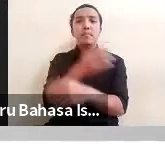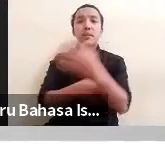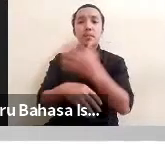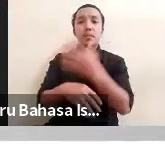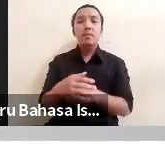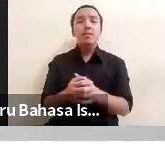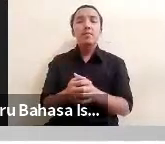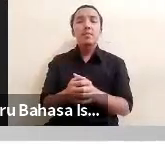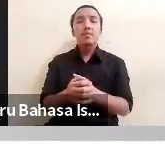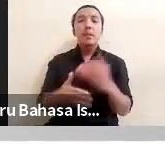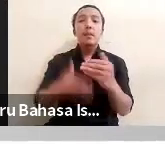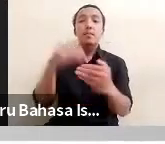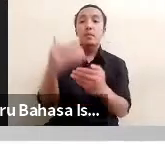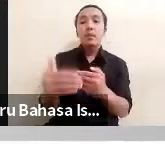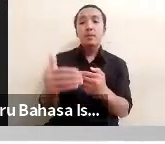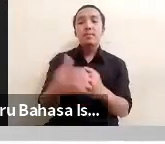Kemudian yang juga